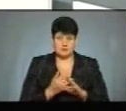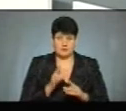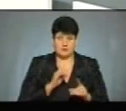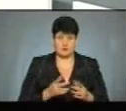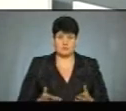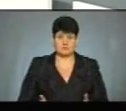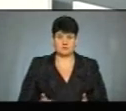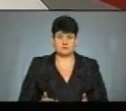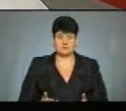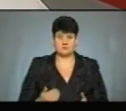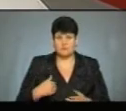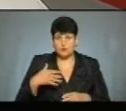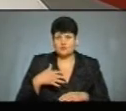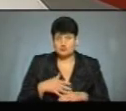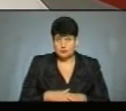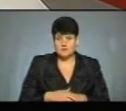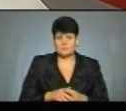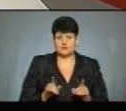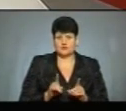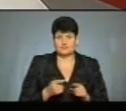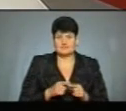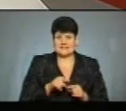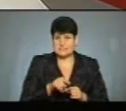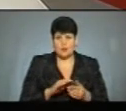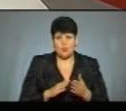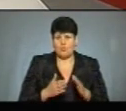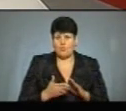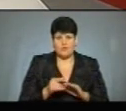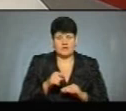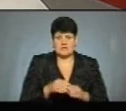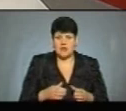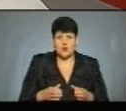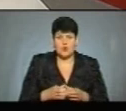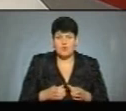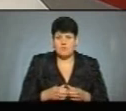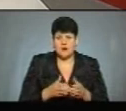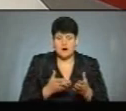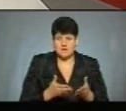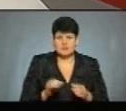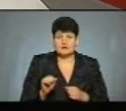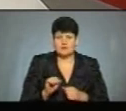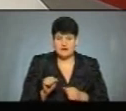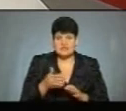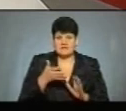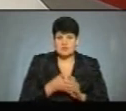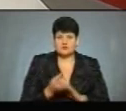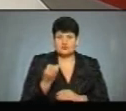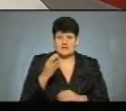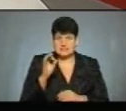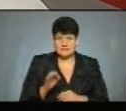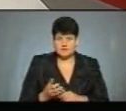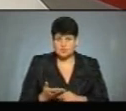ради. Ну, ми розуміємо, що в таких умовах, тобто та громада, яка, наприклад, Трибулянська, яка витрачає